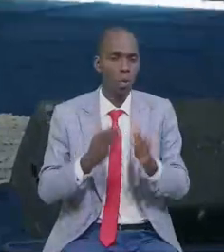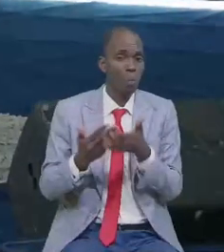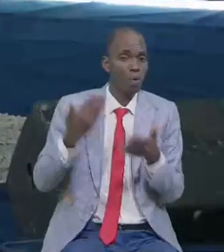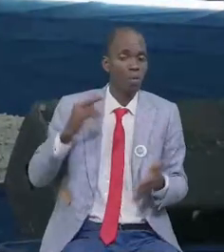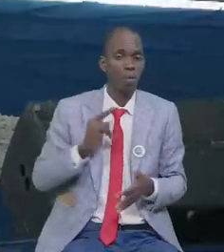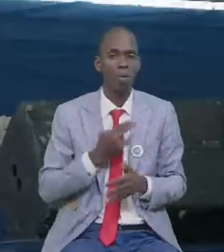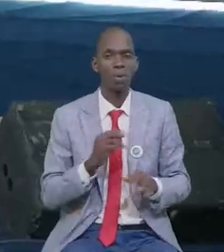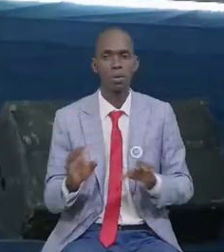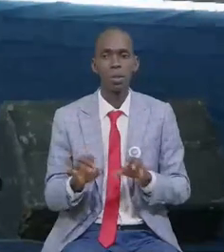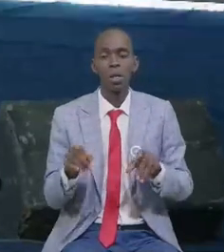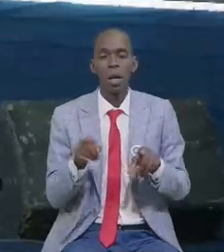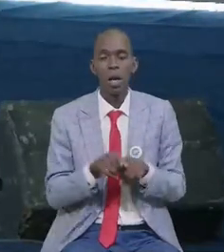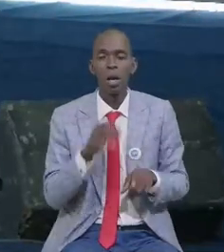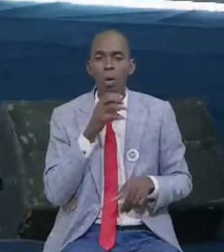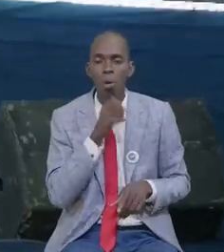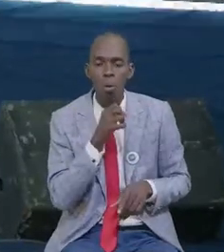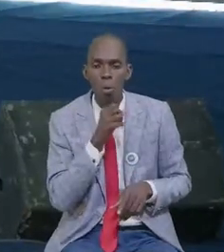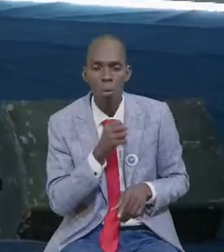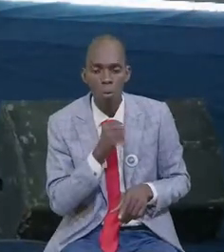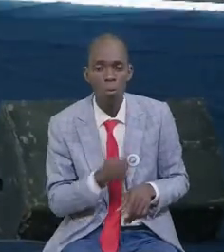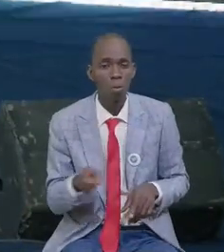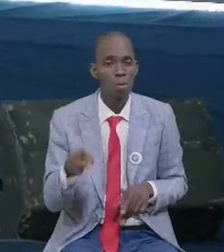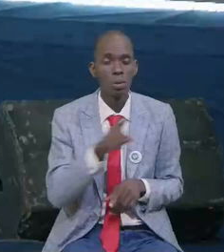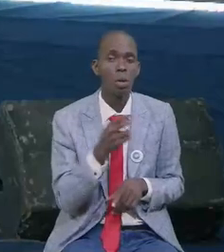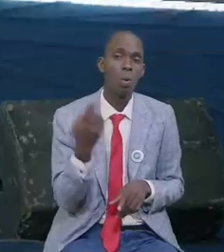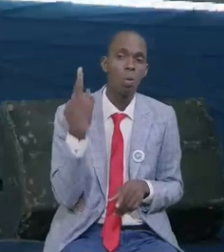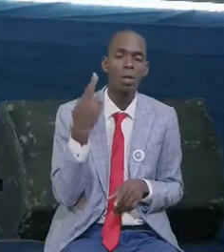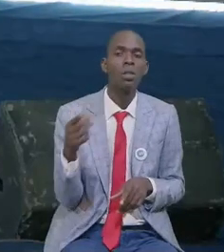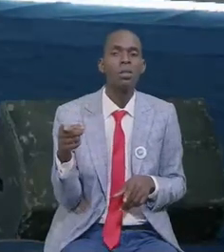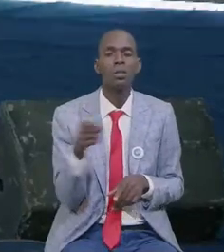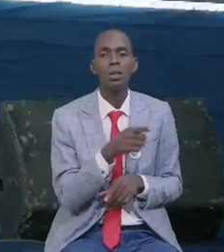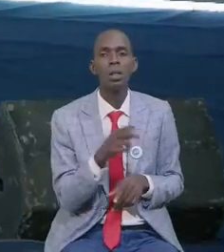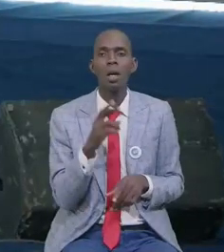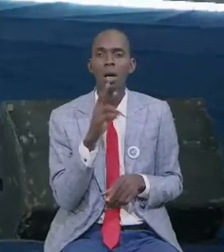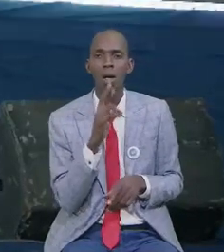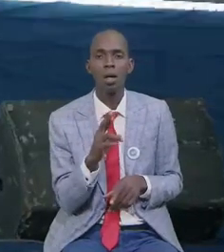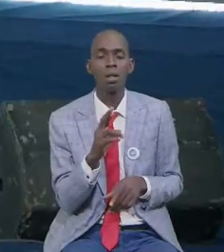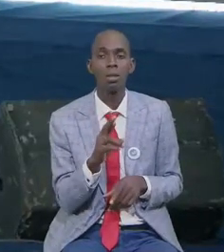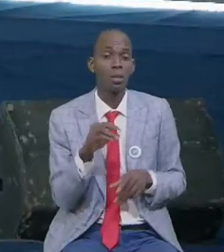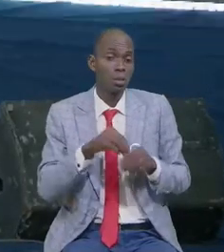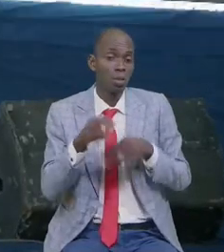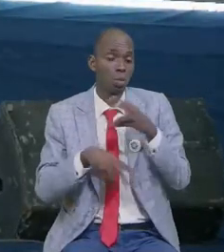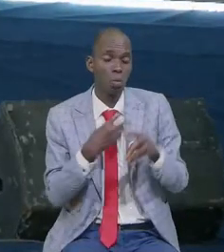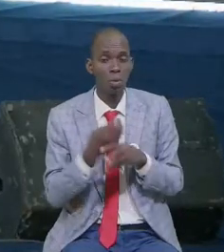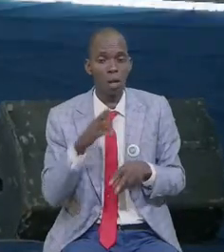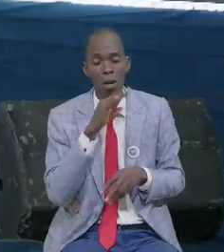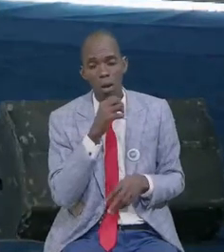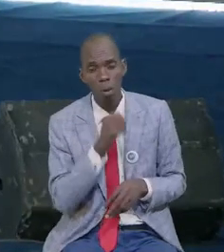même aussi vieux qui prenaient de l'âge. Dans le monde, plus tu montes,